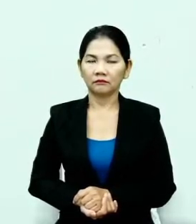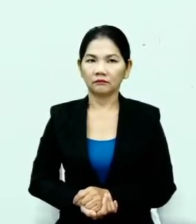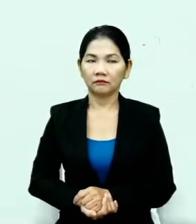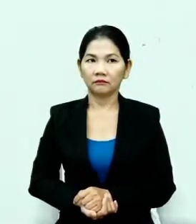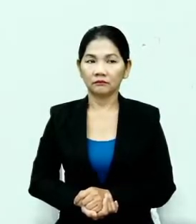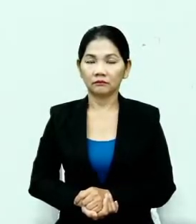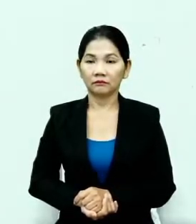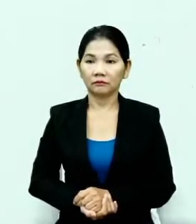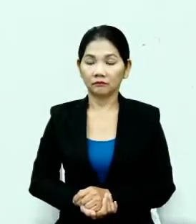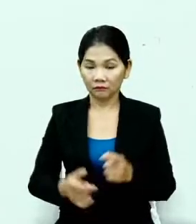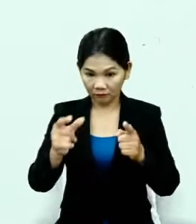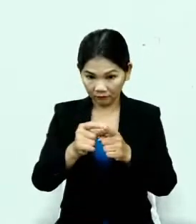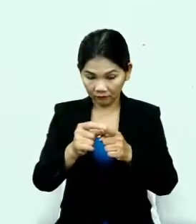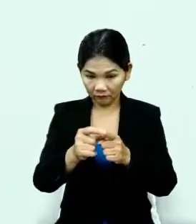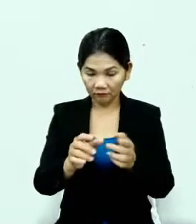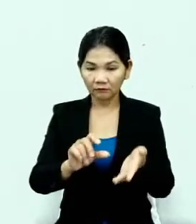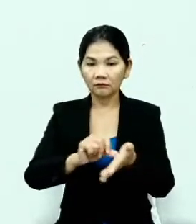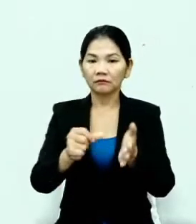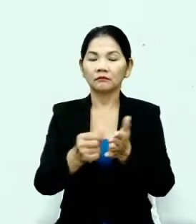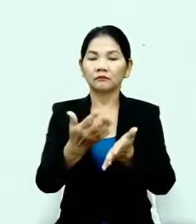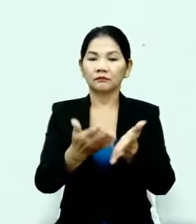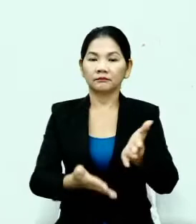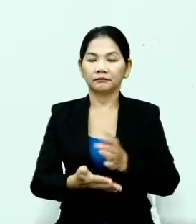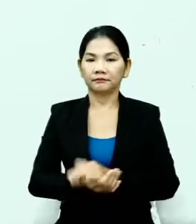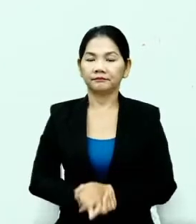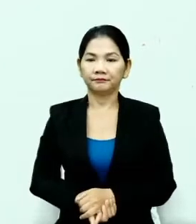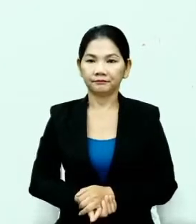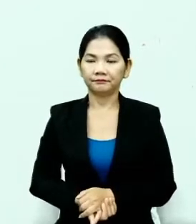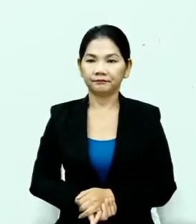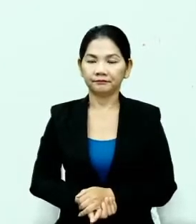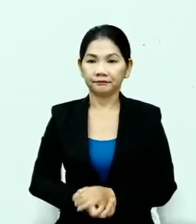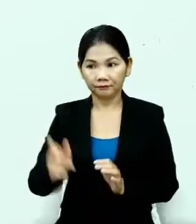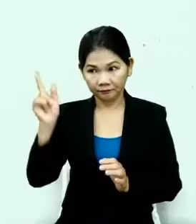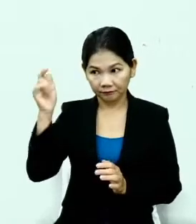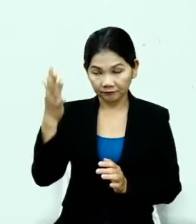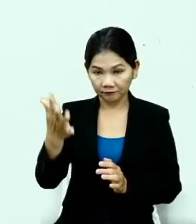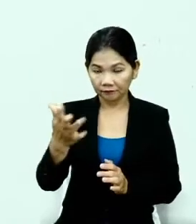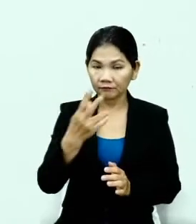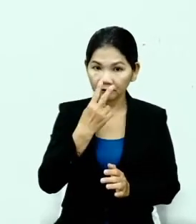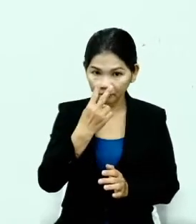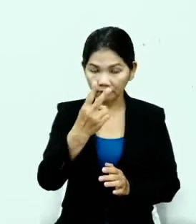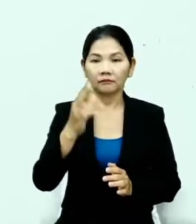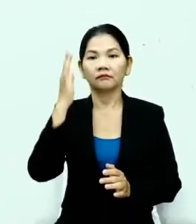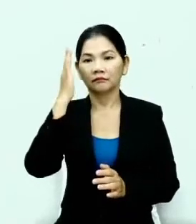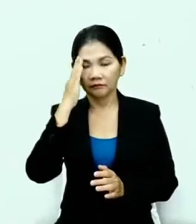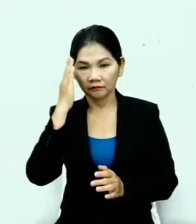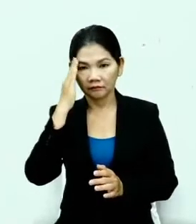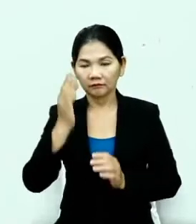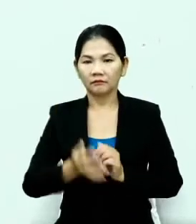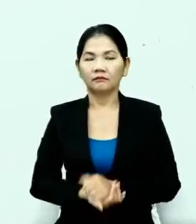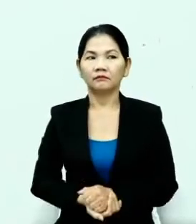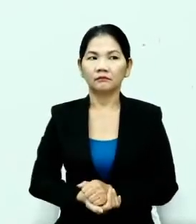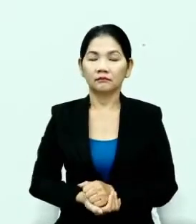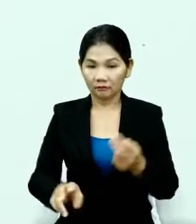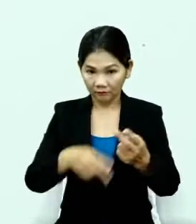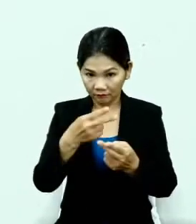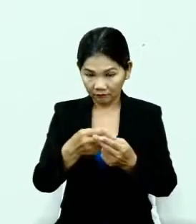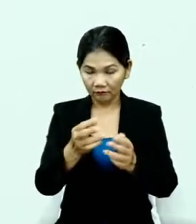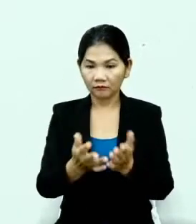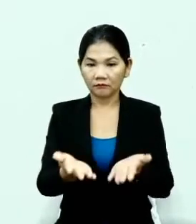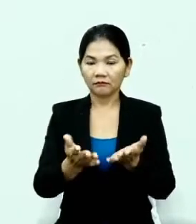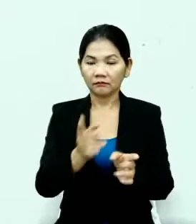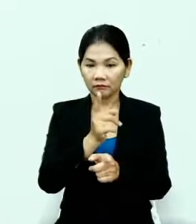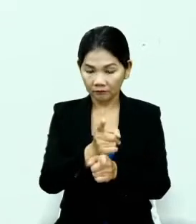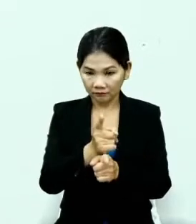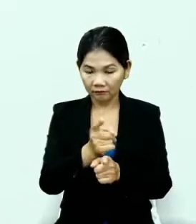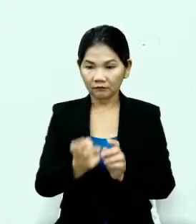miền thân bị chìa vấy cái nào còn cực mơ nè chà lấy nè cô nó miền rụp hiệp bằng hai con là bè con nghe vô nàng hẳn ai chạy bán chú nè cô